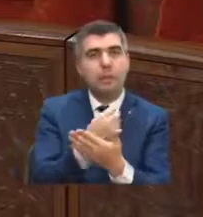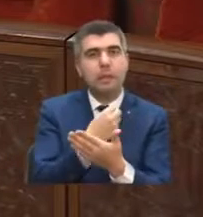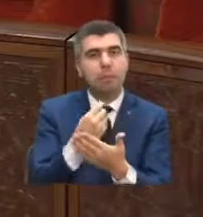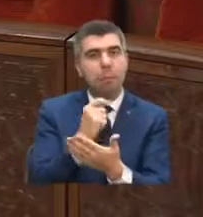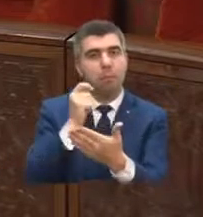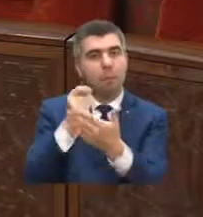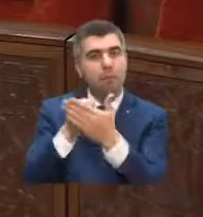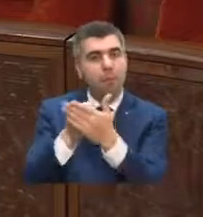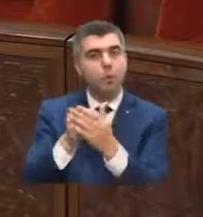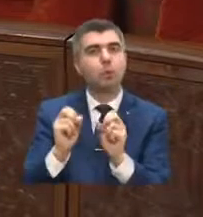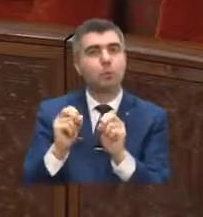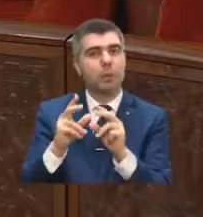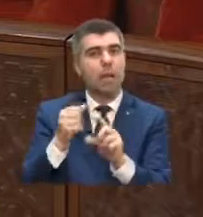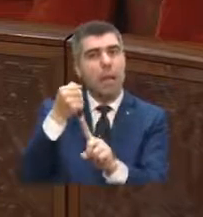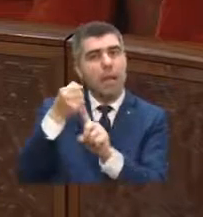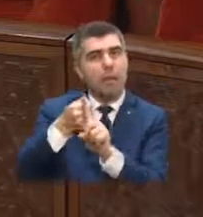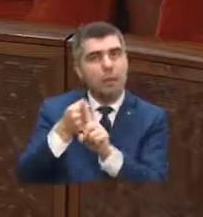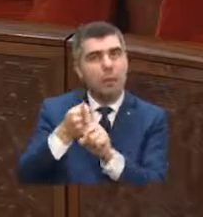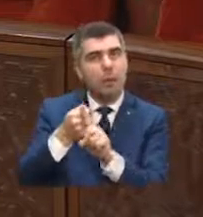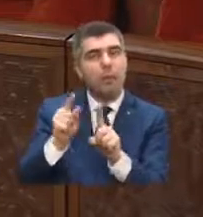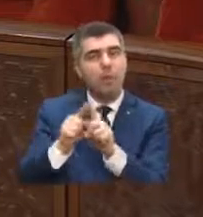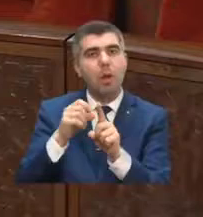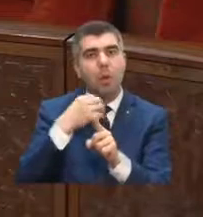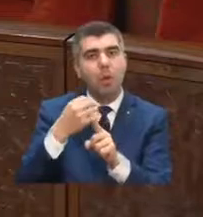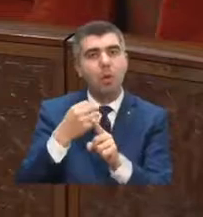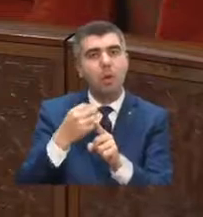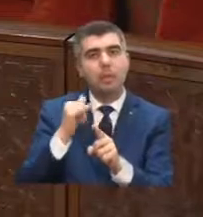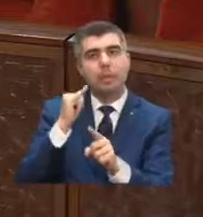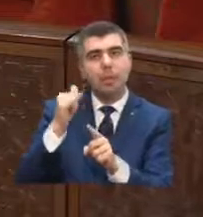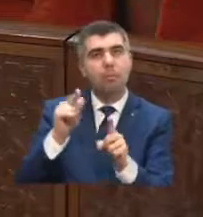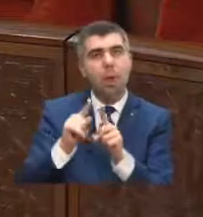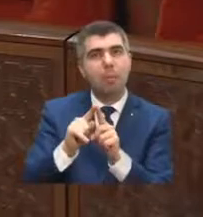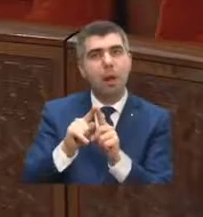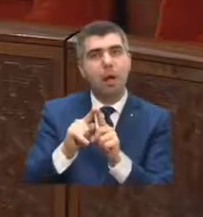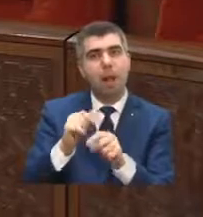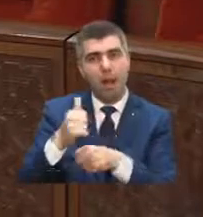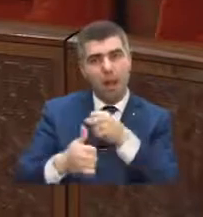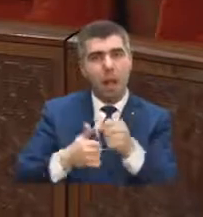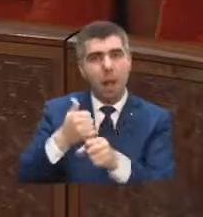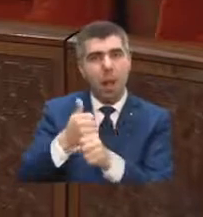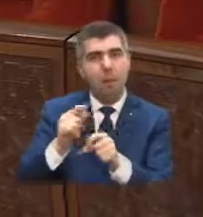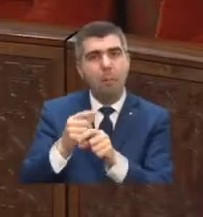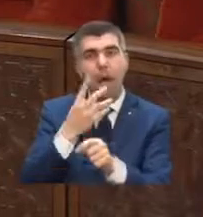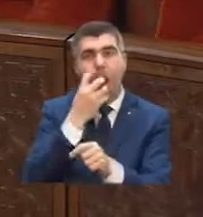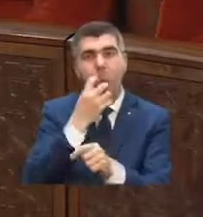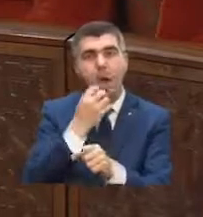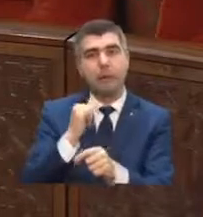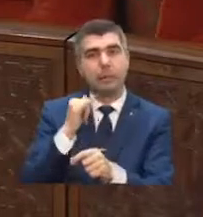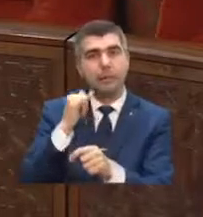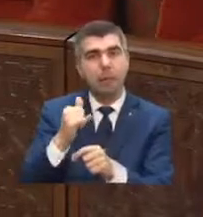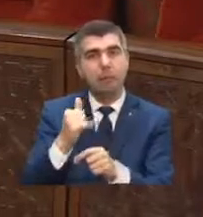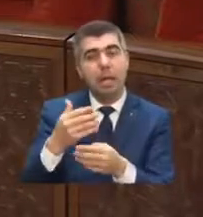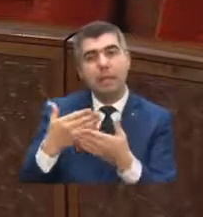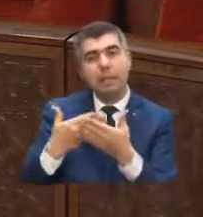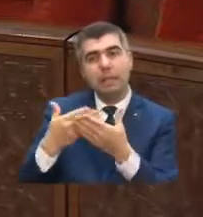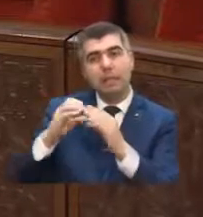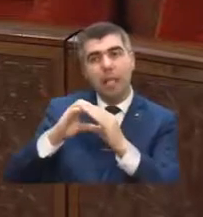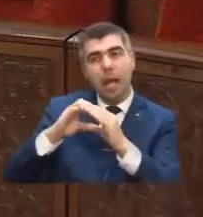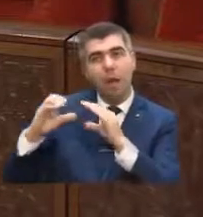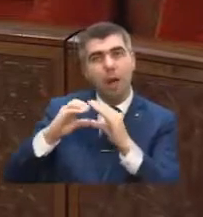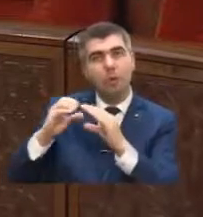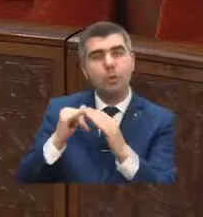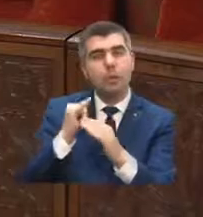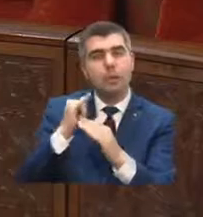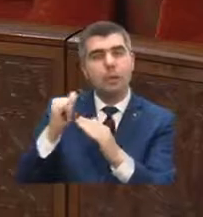العمل كيدار. ربما شعلنا البروجيكتور بزاف هذا العام على الانفلونزا مزيان، حتى شي مشكل، خصنا نتواصلوا اكثر بشكل مستمر،